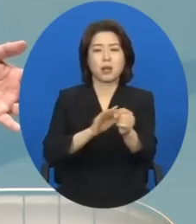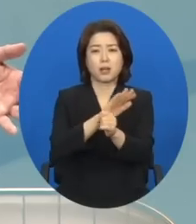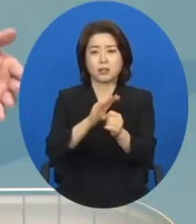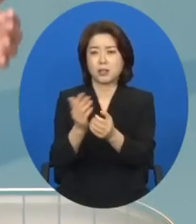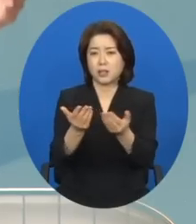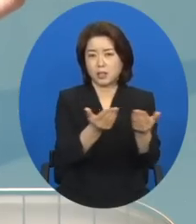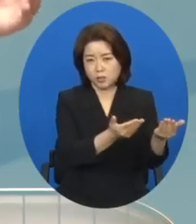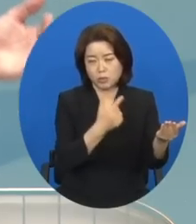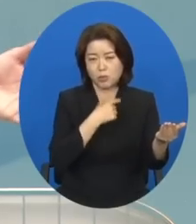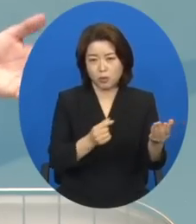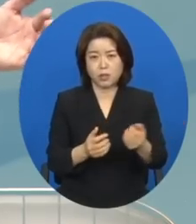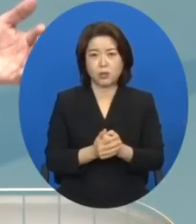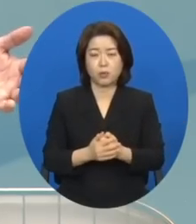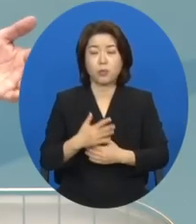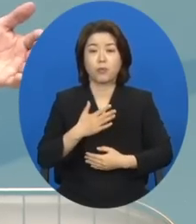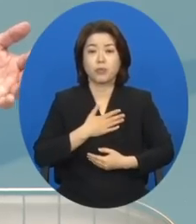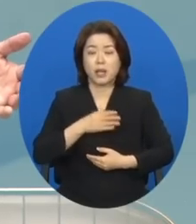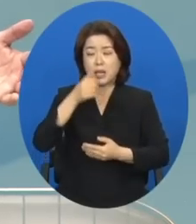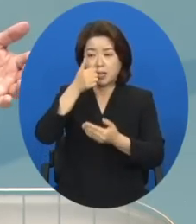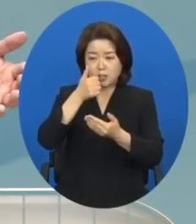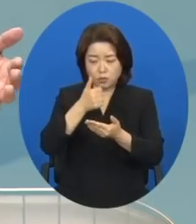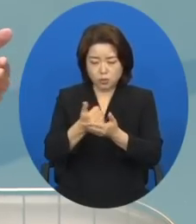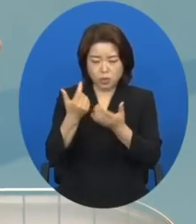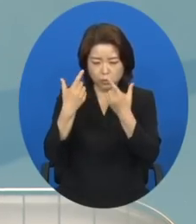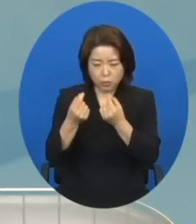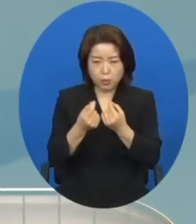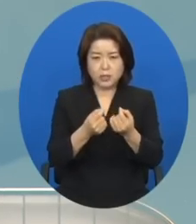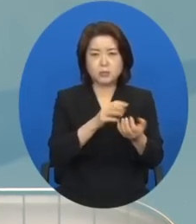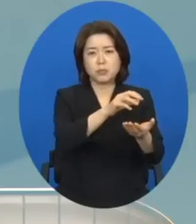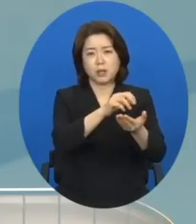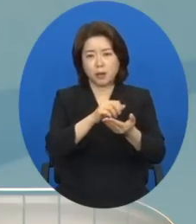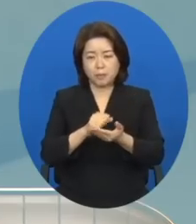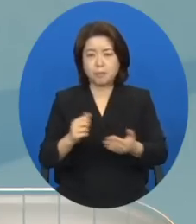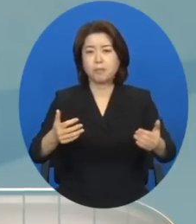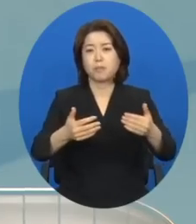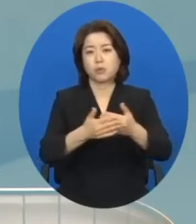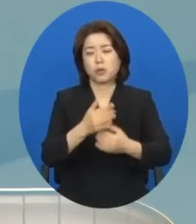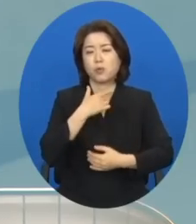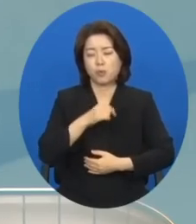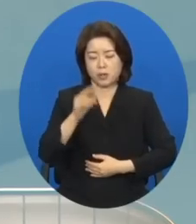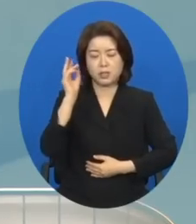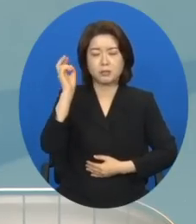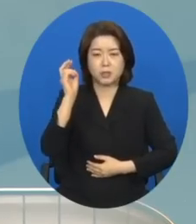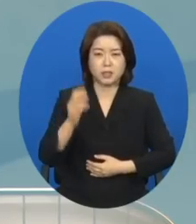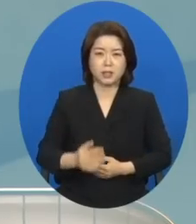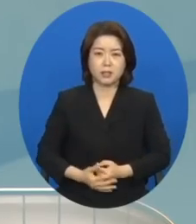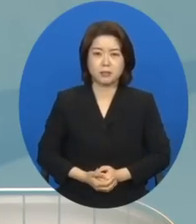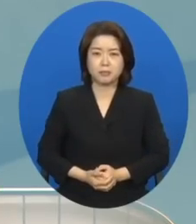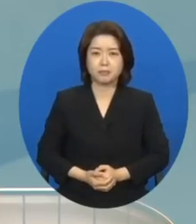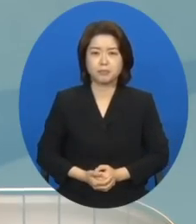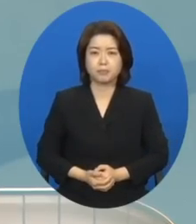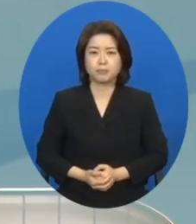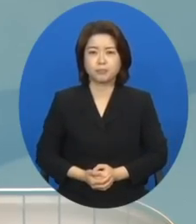품기를 원하고 나의 죄이기도 합니다 라고 하기를 원하신다는 것입니다.